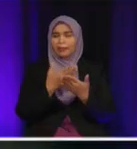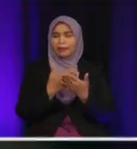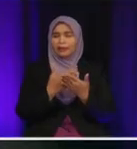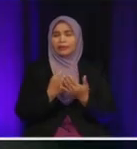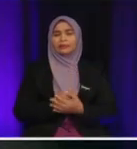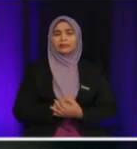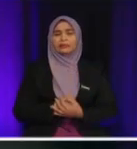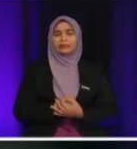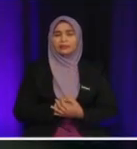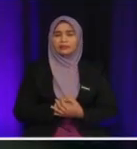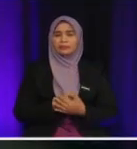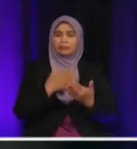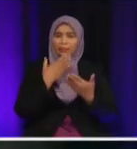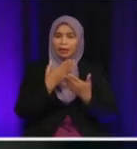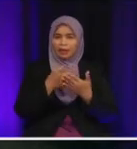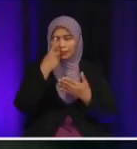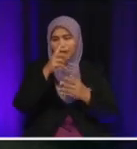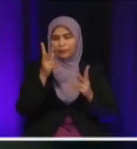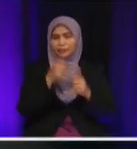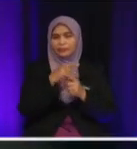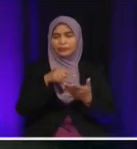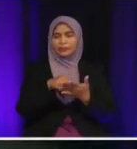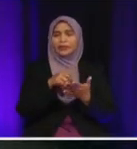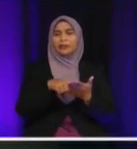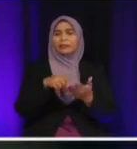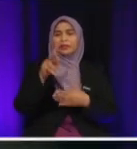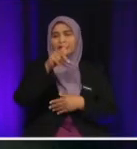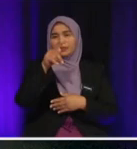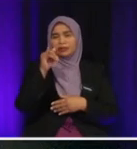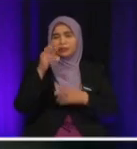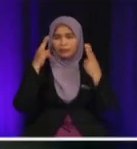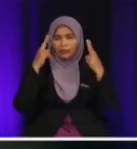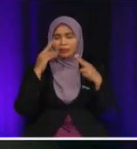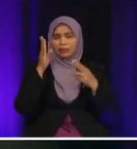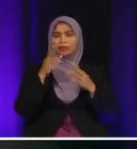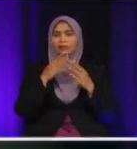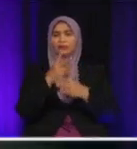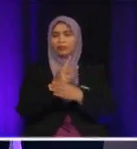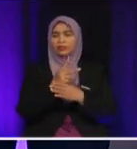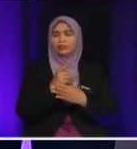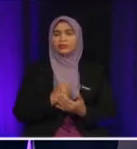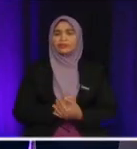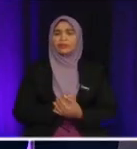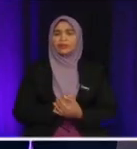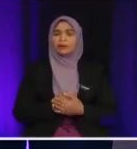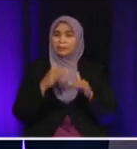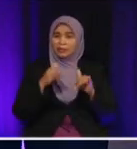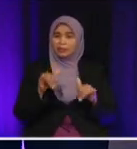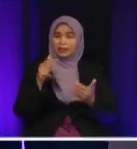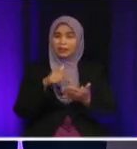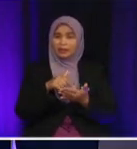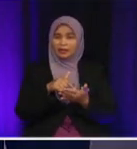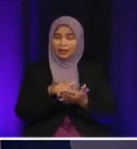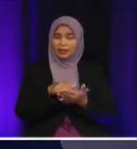sebutkan sebentar tadi. Baik Ustaz, untuk segmen pada kali ini, yeah, apakah yang akan Ustaz kongsikan? Okey, terima kasih Aiman. Masih lagi kita dalam rancangan pada